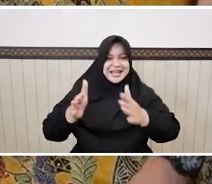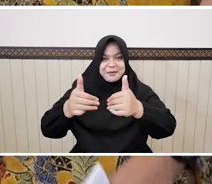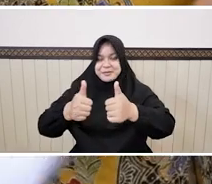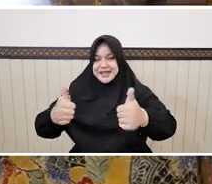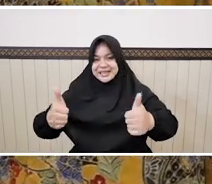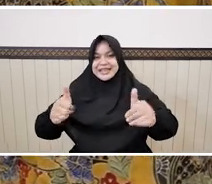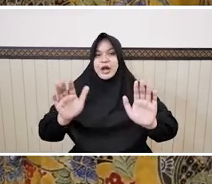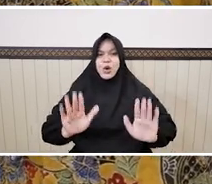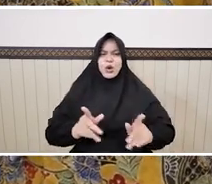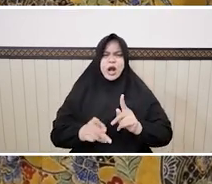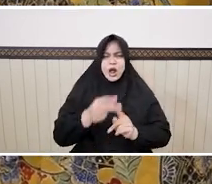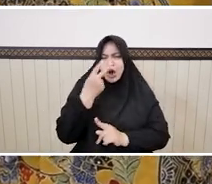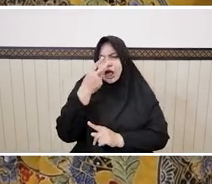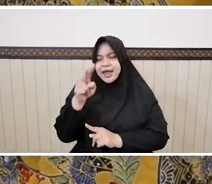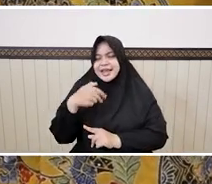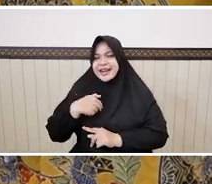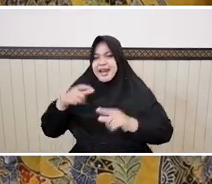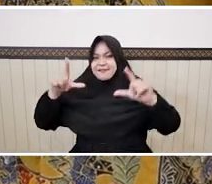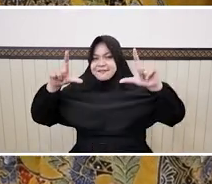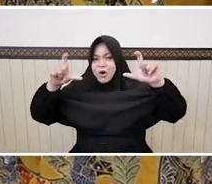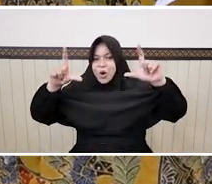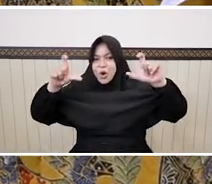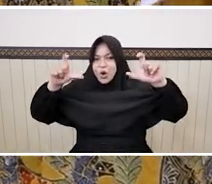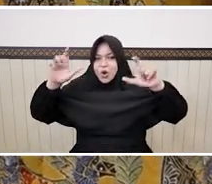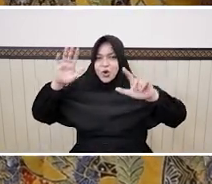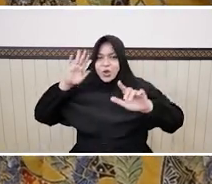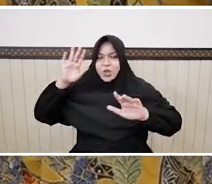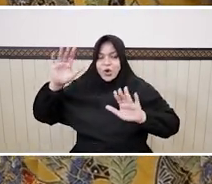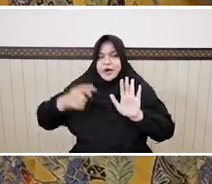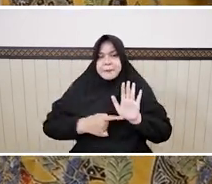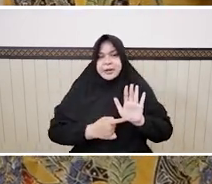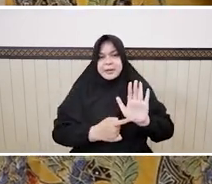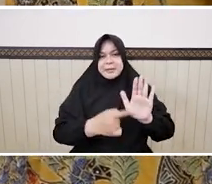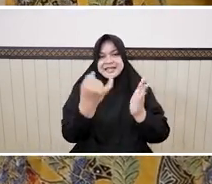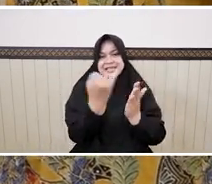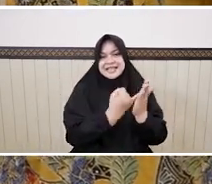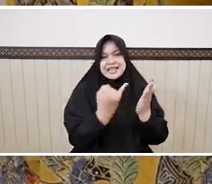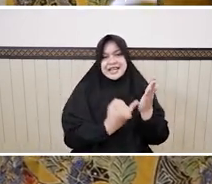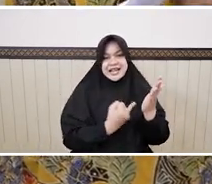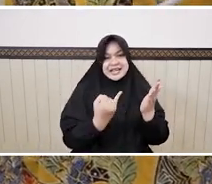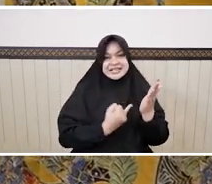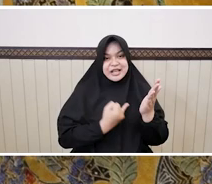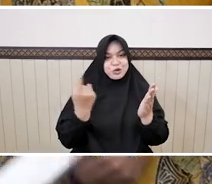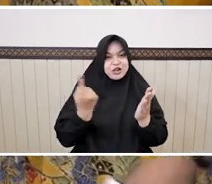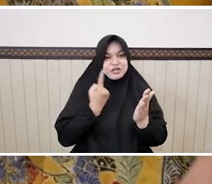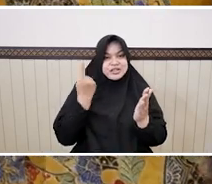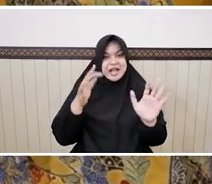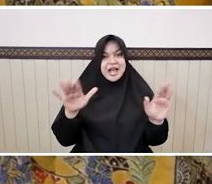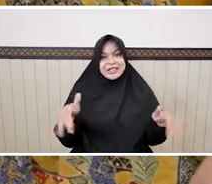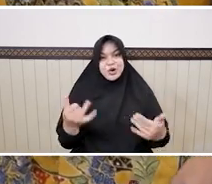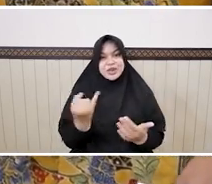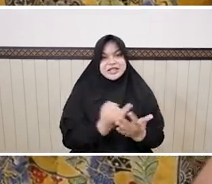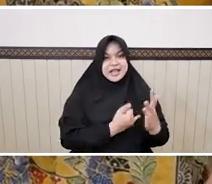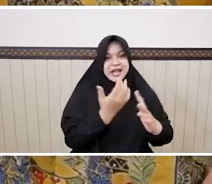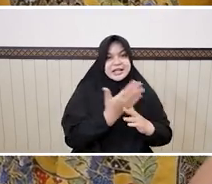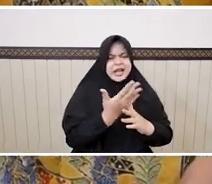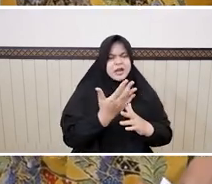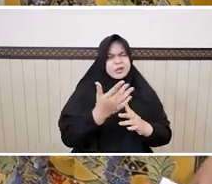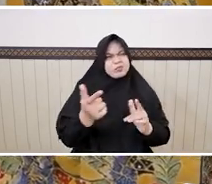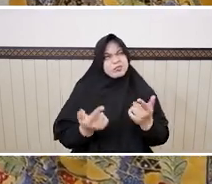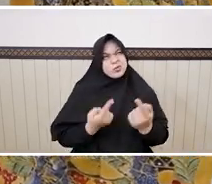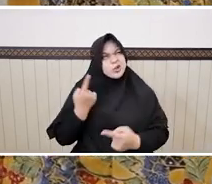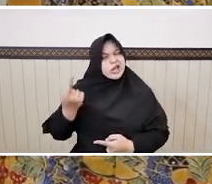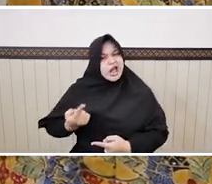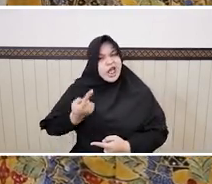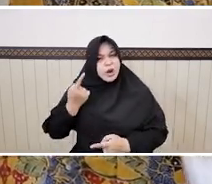kalau kita lihat ada foto yang menggambarkan desain universal atau desain aksesibel hampir selalu di